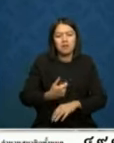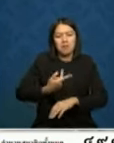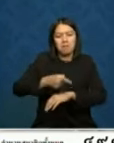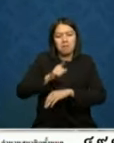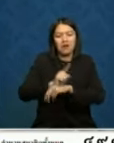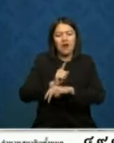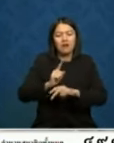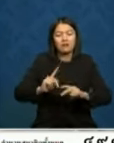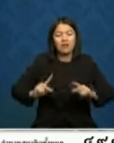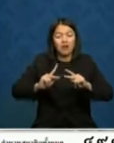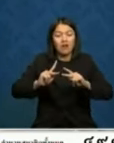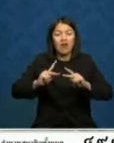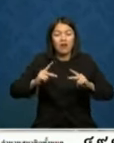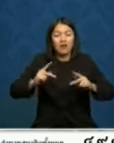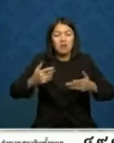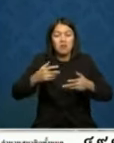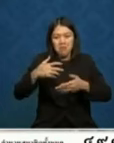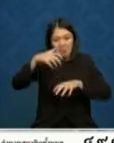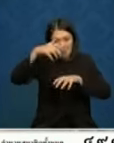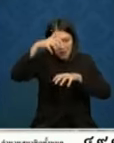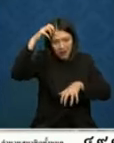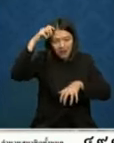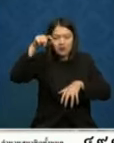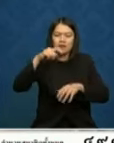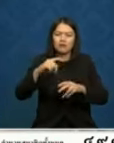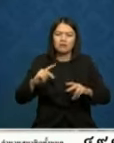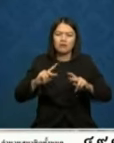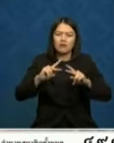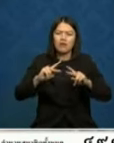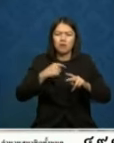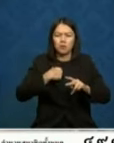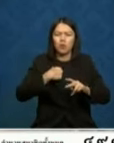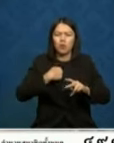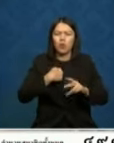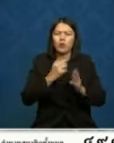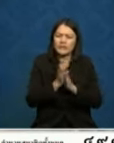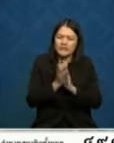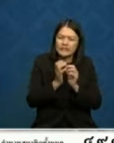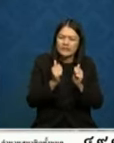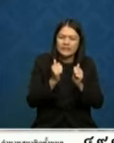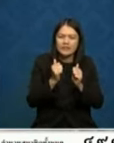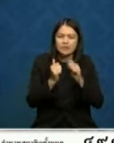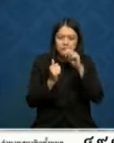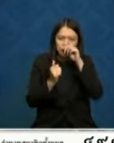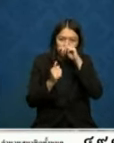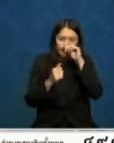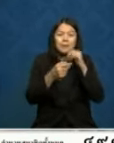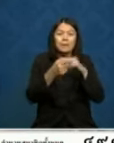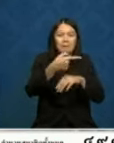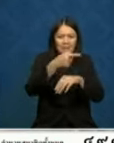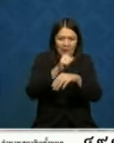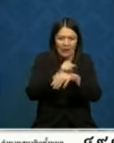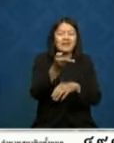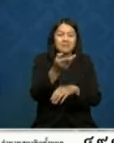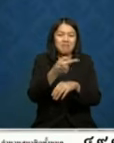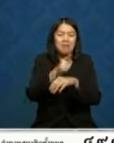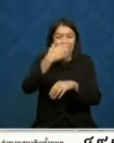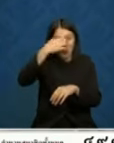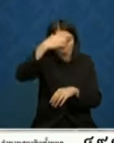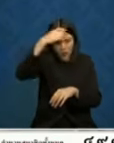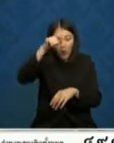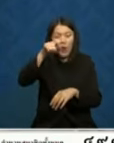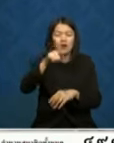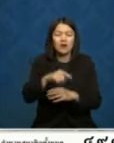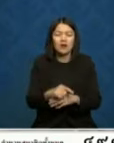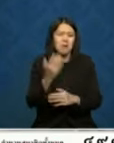าดไทยนะครับซึ่งอยู่ในรัฐบาลคณะรัฐผมต้องยกชมเชยท่านรัฐบาลท่านประธานนี่แหละท่านวันนอนนี่แหละครับเป็นส่วนหนึ่งใน